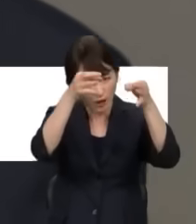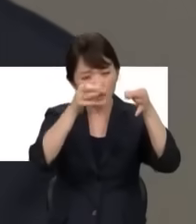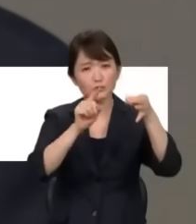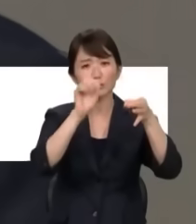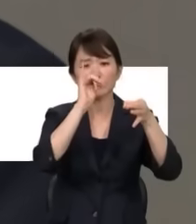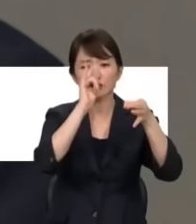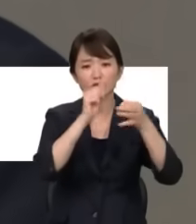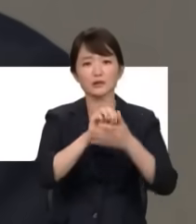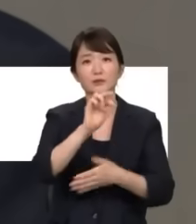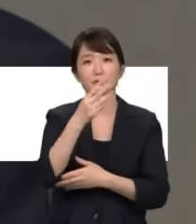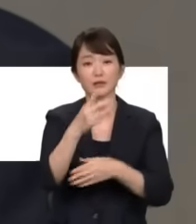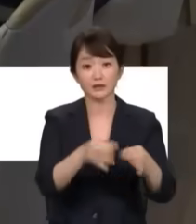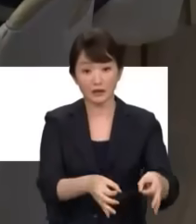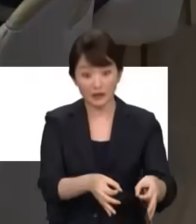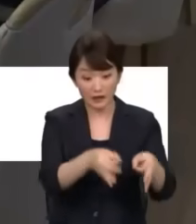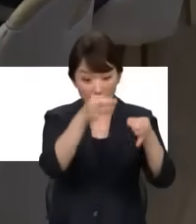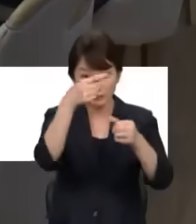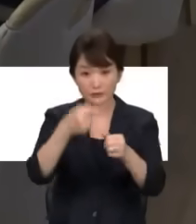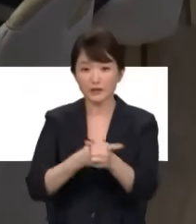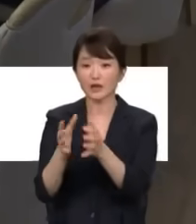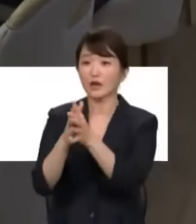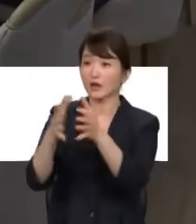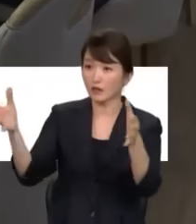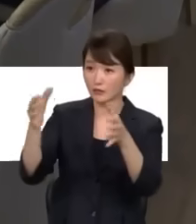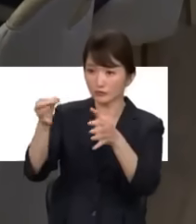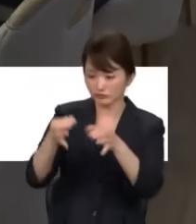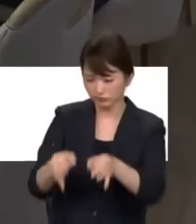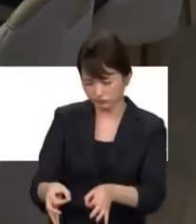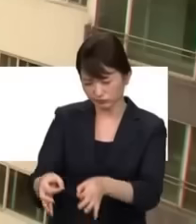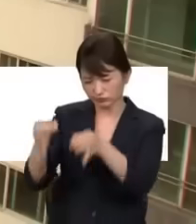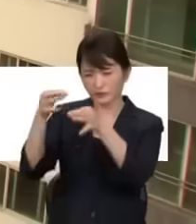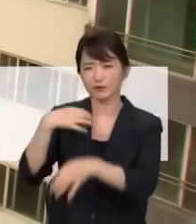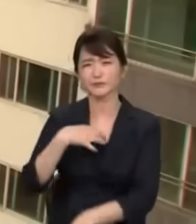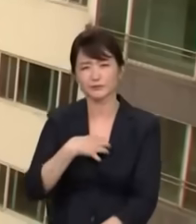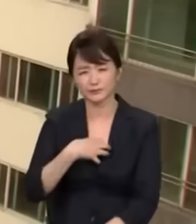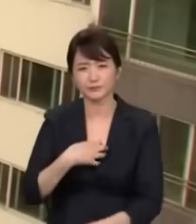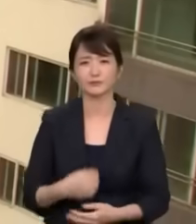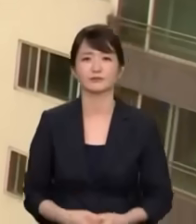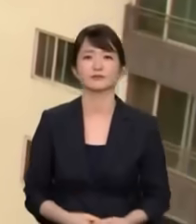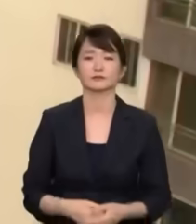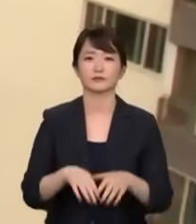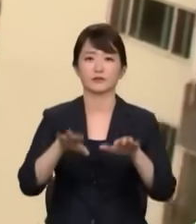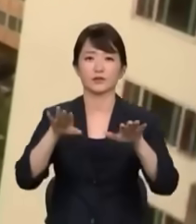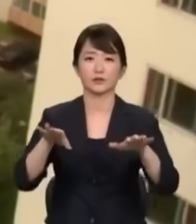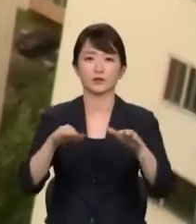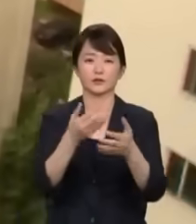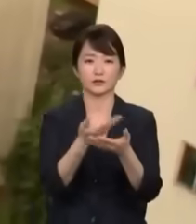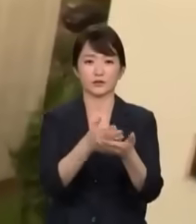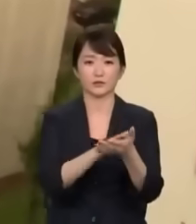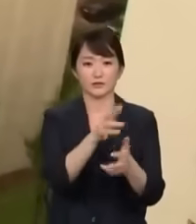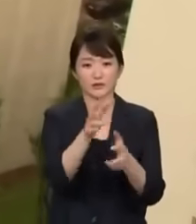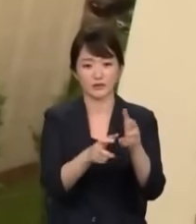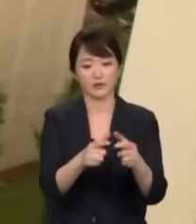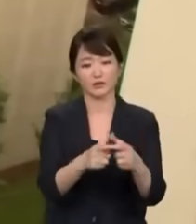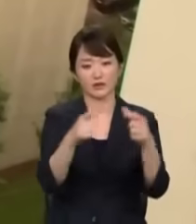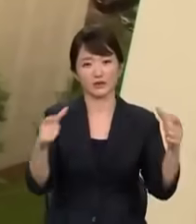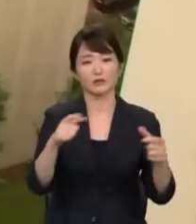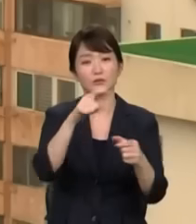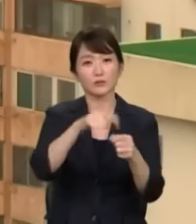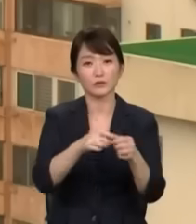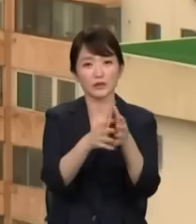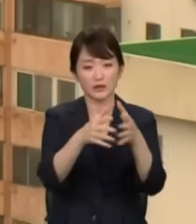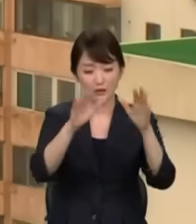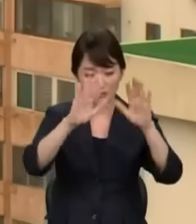거예요. 그럼 빌라가 오르면 아파트도 가격이 당연히 따라 올라갈 수밖에 없고. 정부는 오늘 정비사업 활성화를 위해